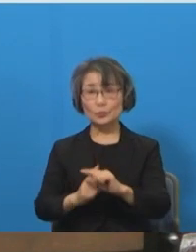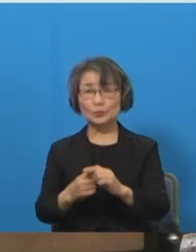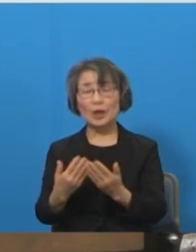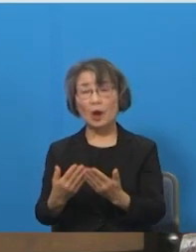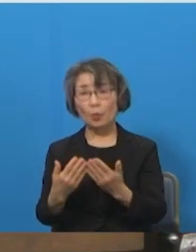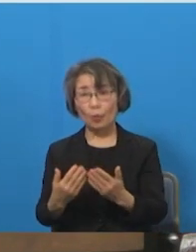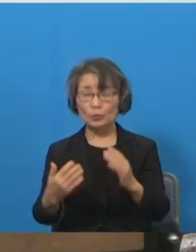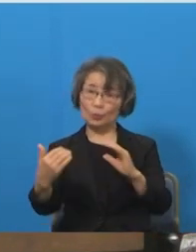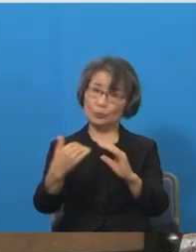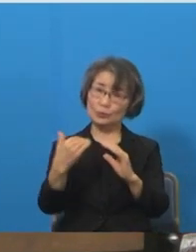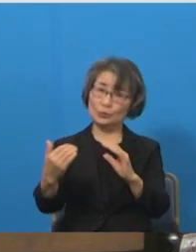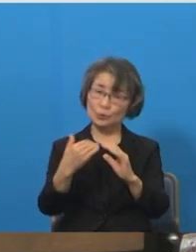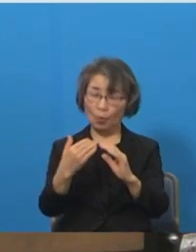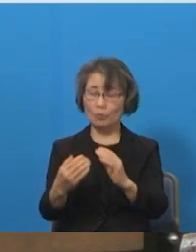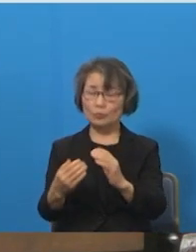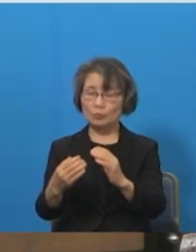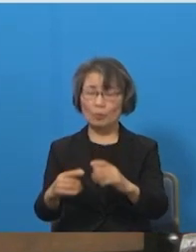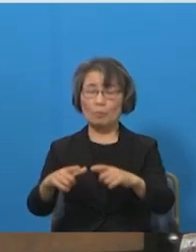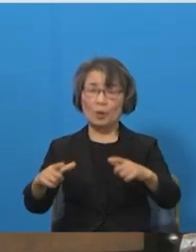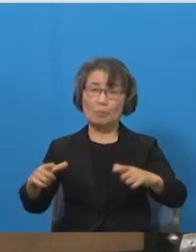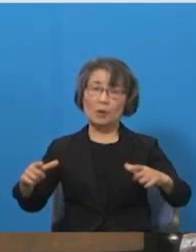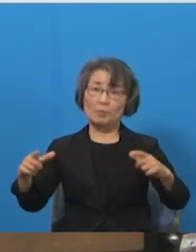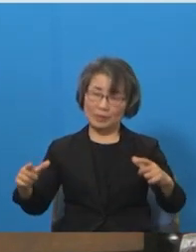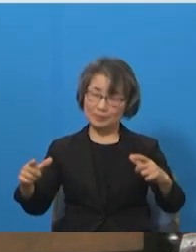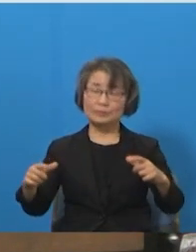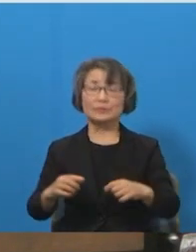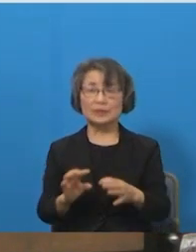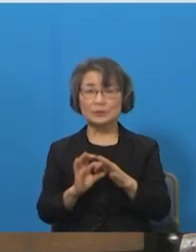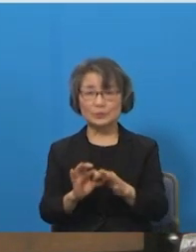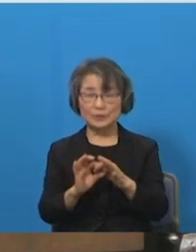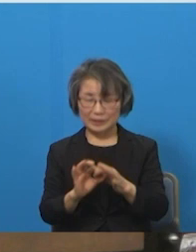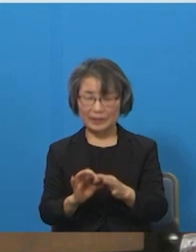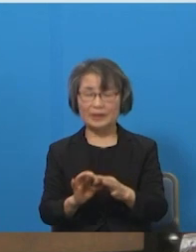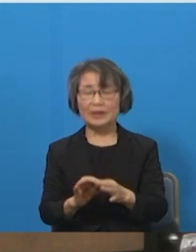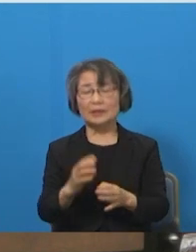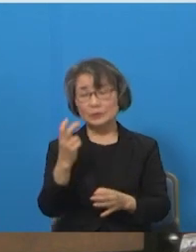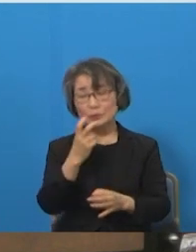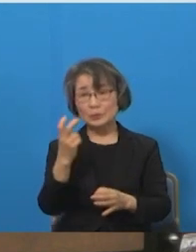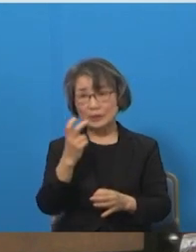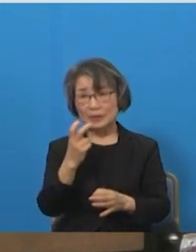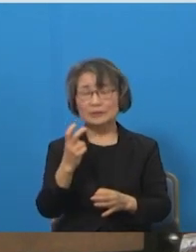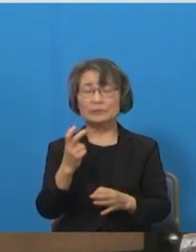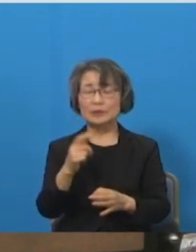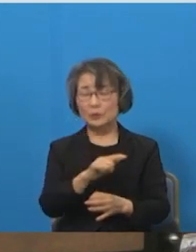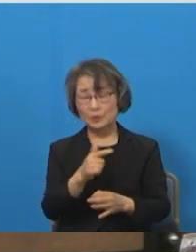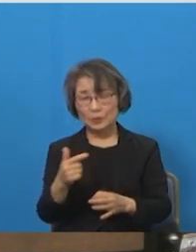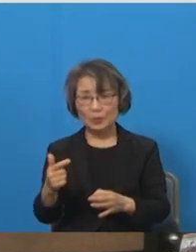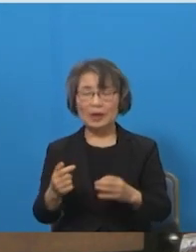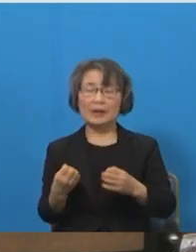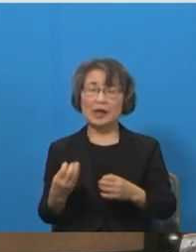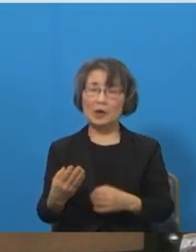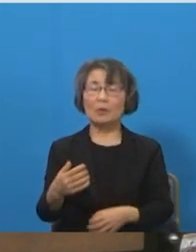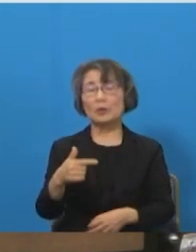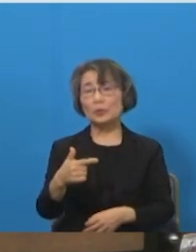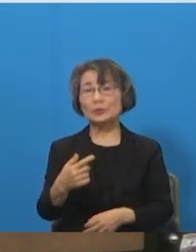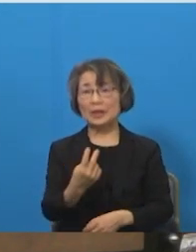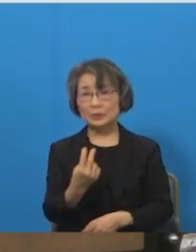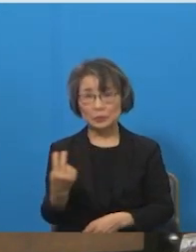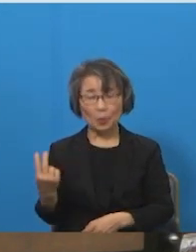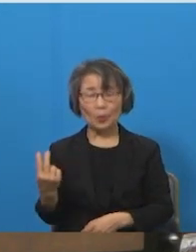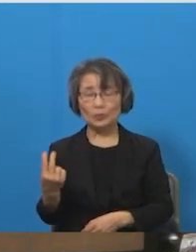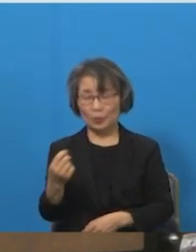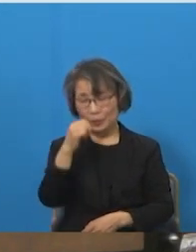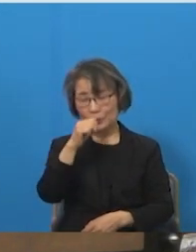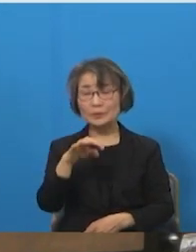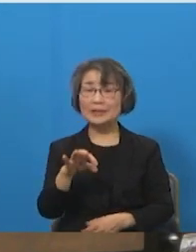調設備更新に向けては、PFI 導入可能性調査を実施するための経費を令和6年度予算案に計上しており